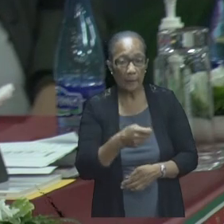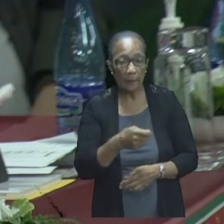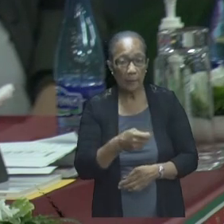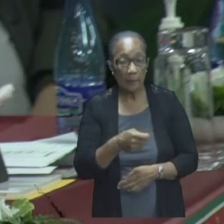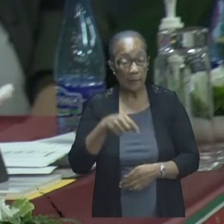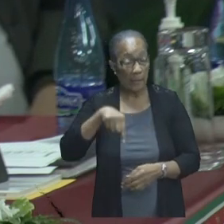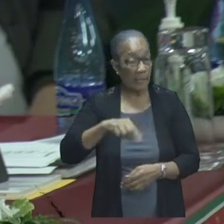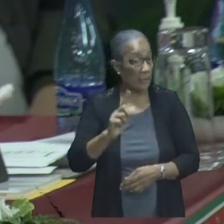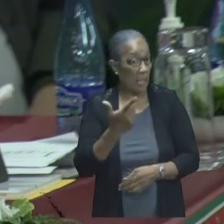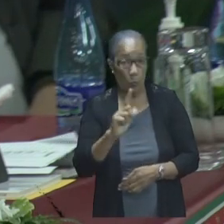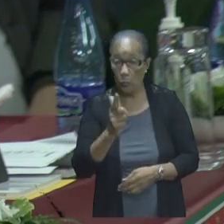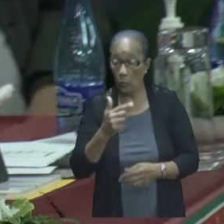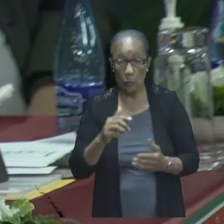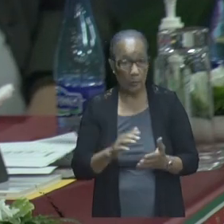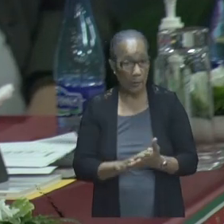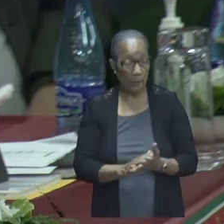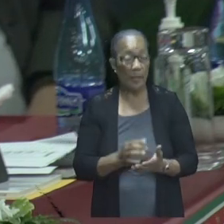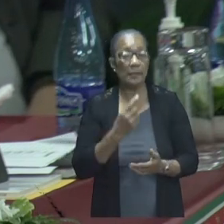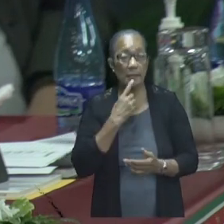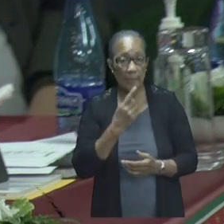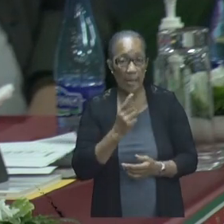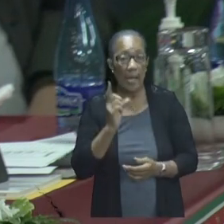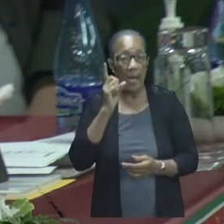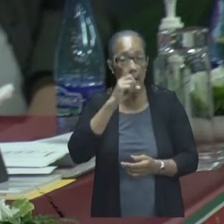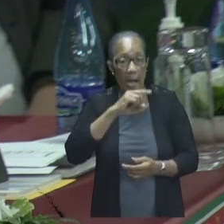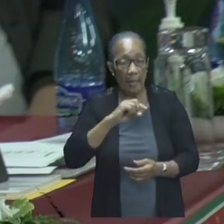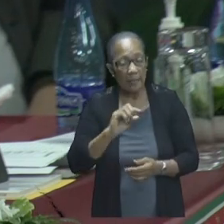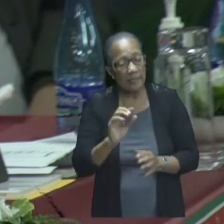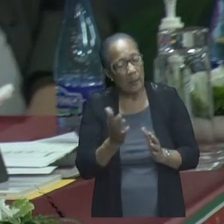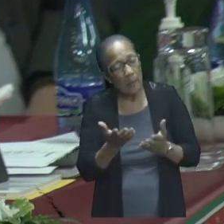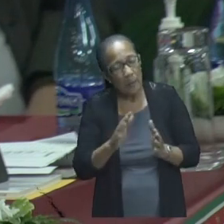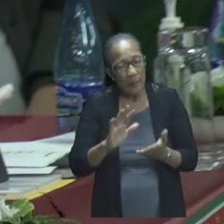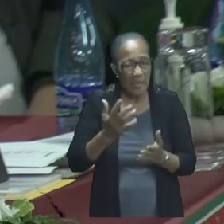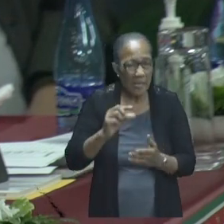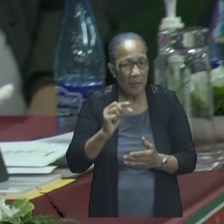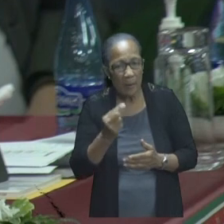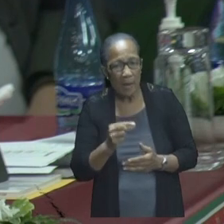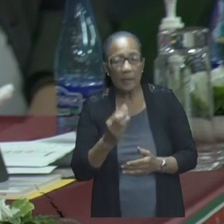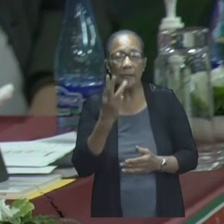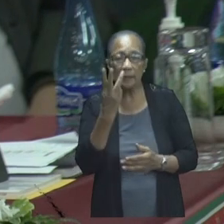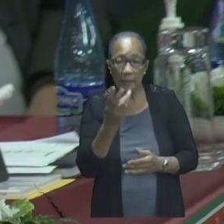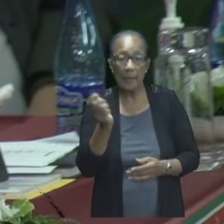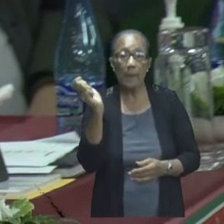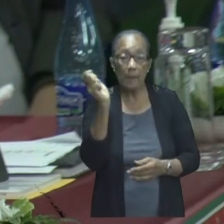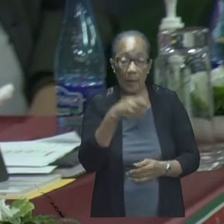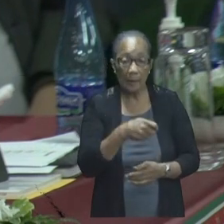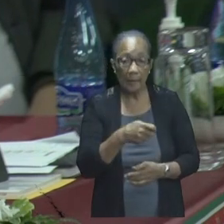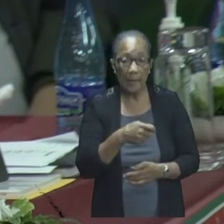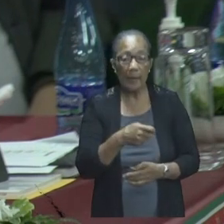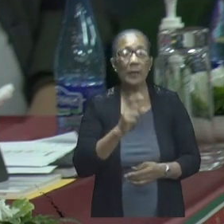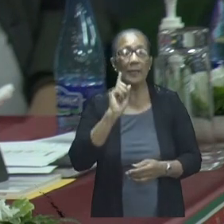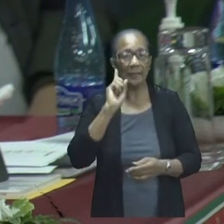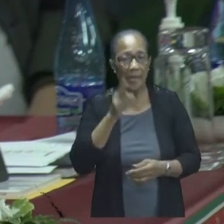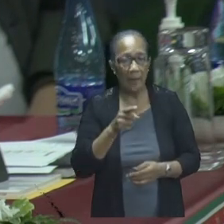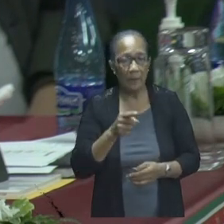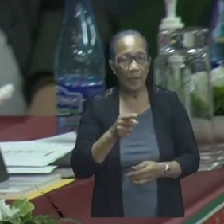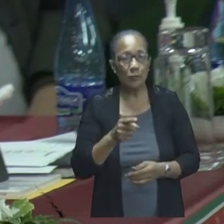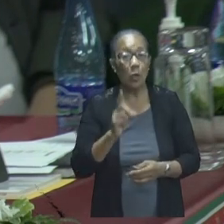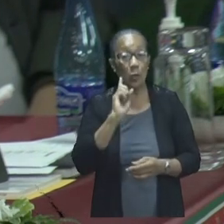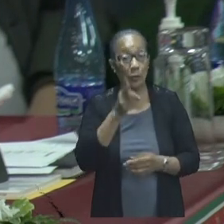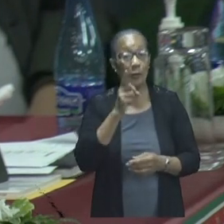nog niet maar men zegt als je minimaal 3 maanden inpak heb dan ben je uit de gevarenzone dus we